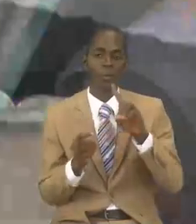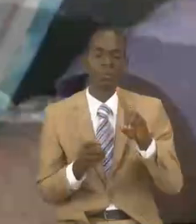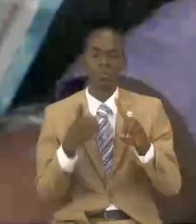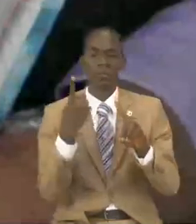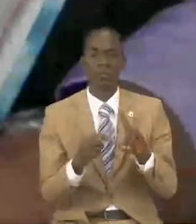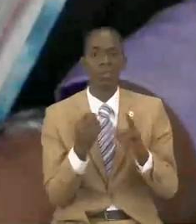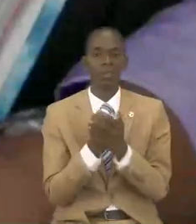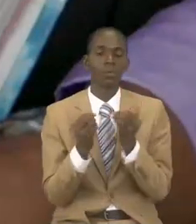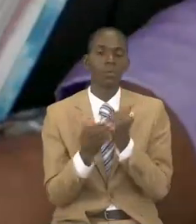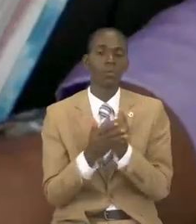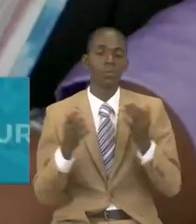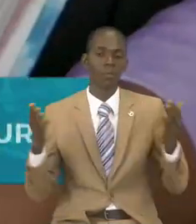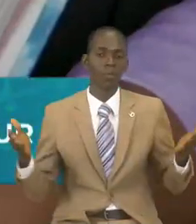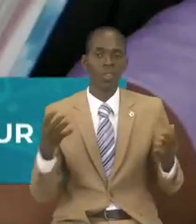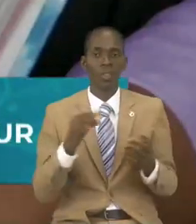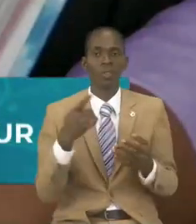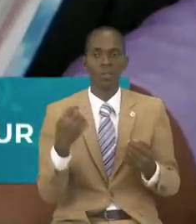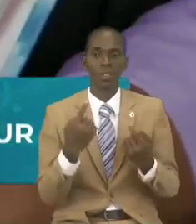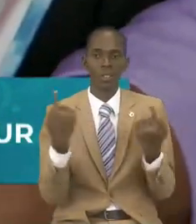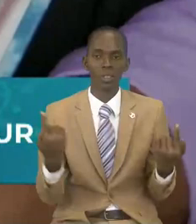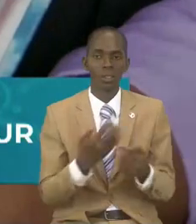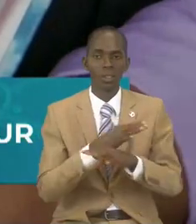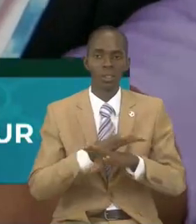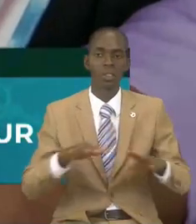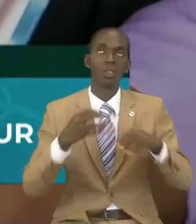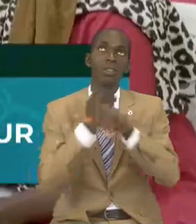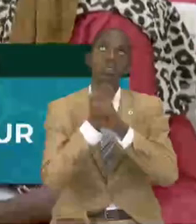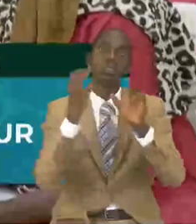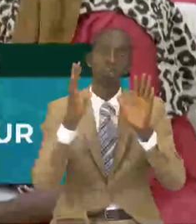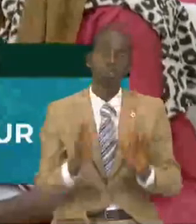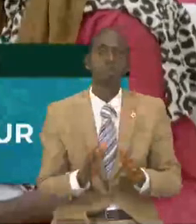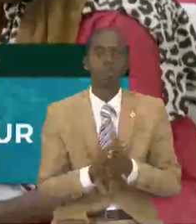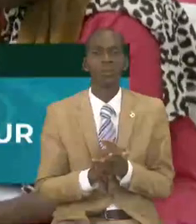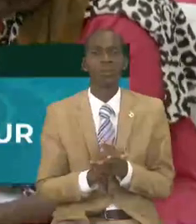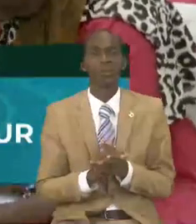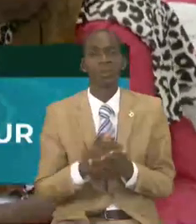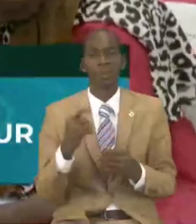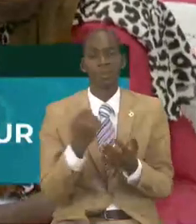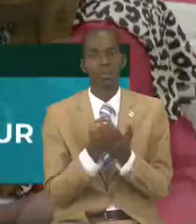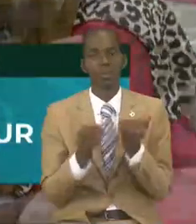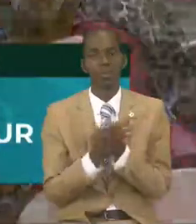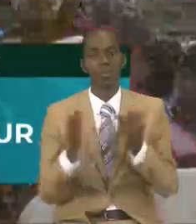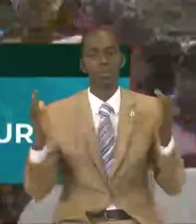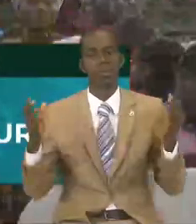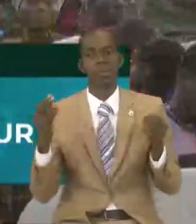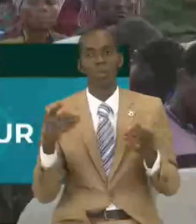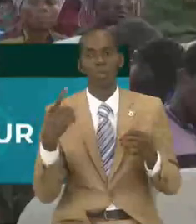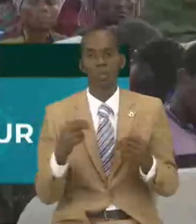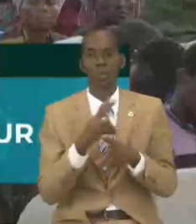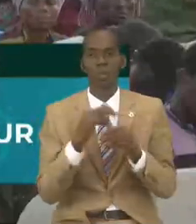la crucifixion du Sauveur sans péché. Actes chapitre 2,